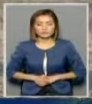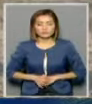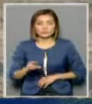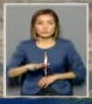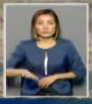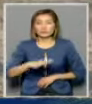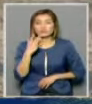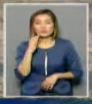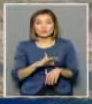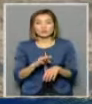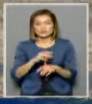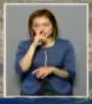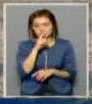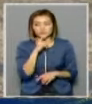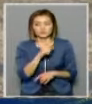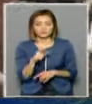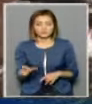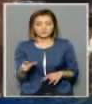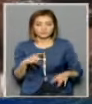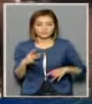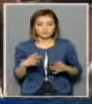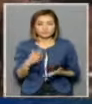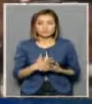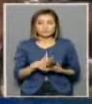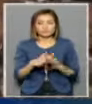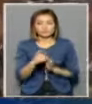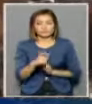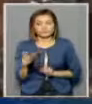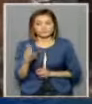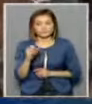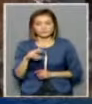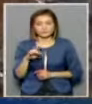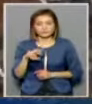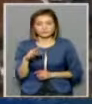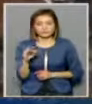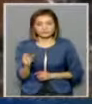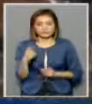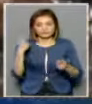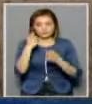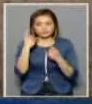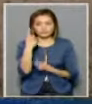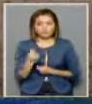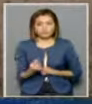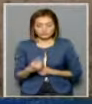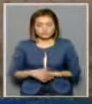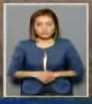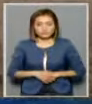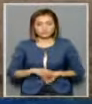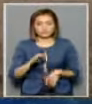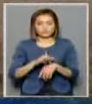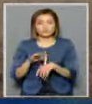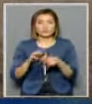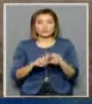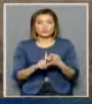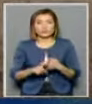Ауданда белгісіз ауру өршігелі жұрттан маза қашты. Ауыл тұрғыны Клара Сәрсенбаеваның төрт түлігі бір күнде ринотрахиттік